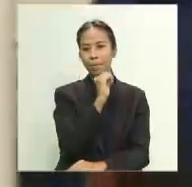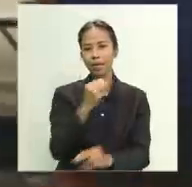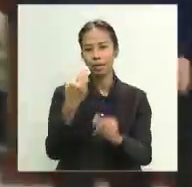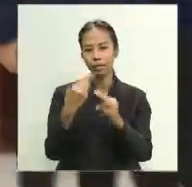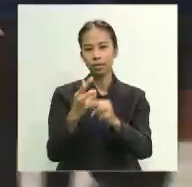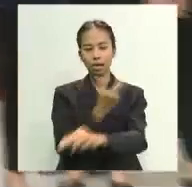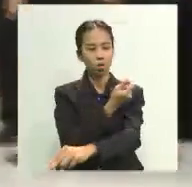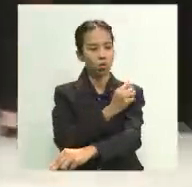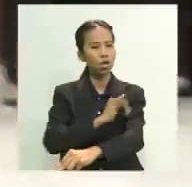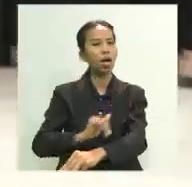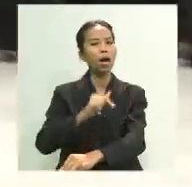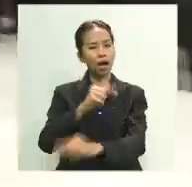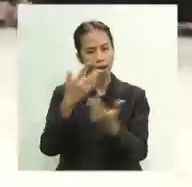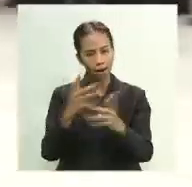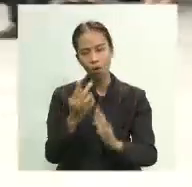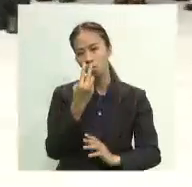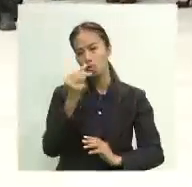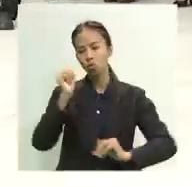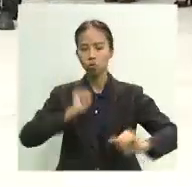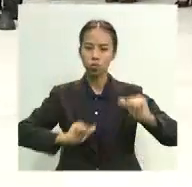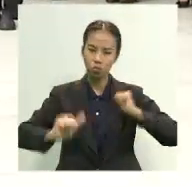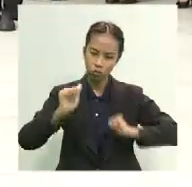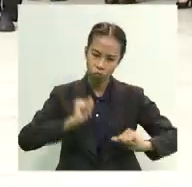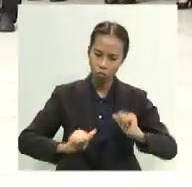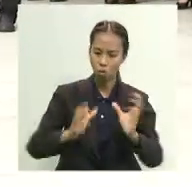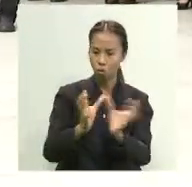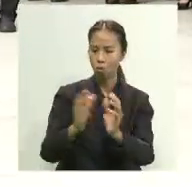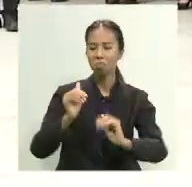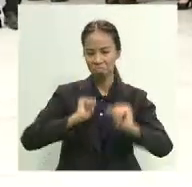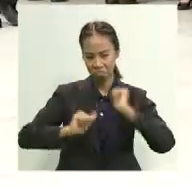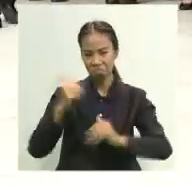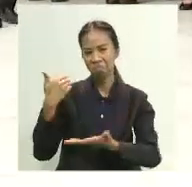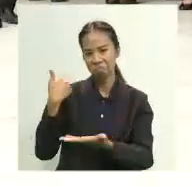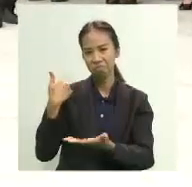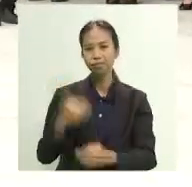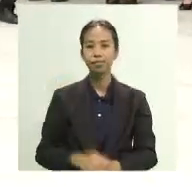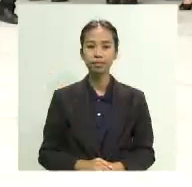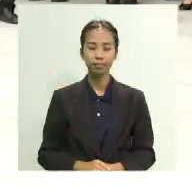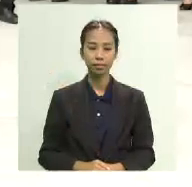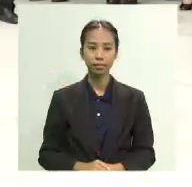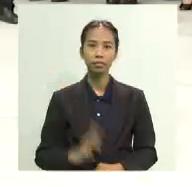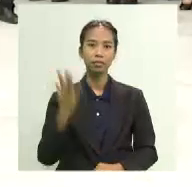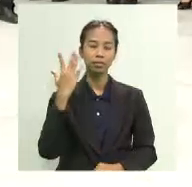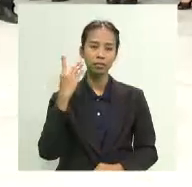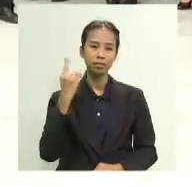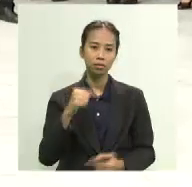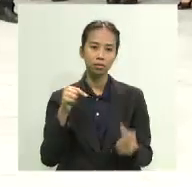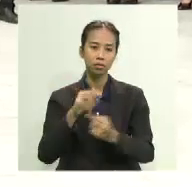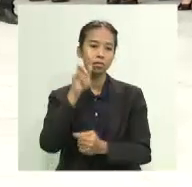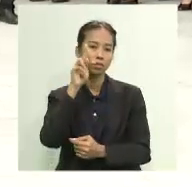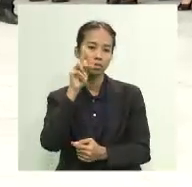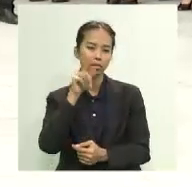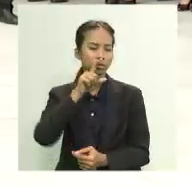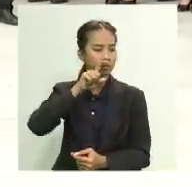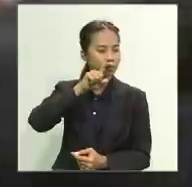อยุธยาคู่ฟ้าแล้วก็ชมการแสดงจากคณะเยาวชนด้วยนะคะและเมื่อวานนี้ค่ะทางสื่อมวลชนยังได้ส